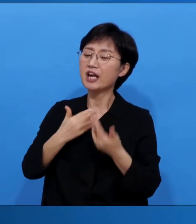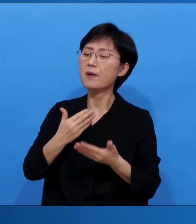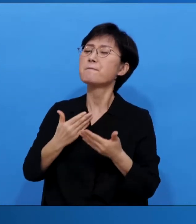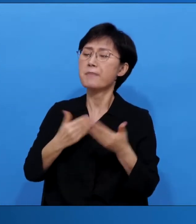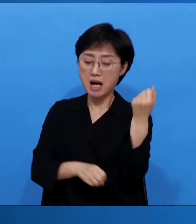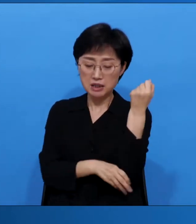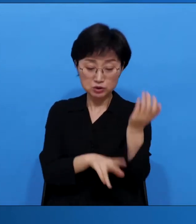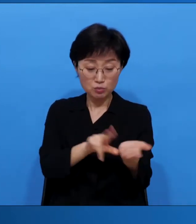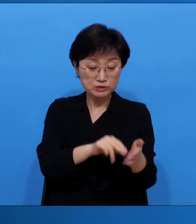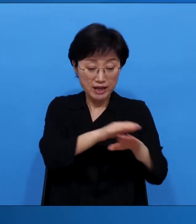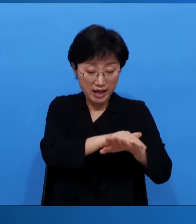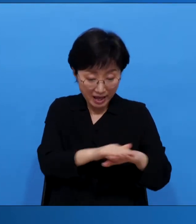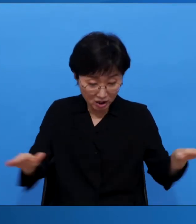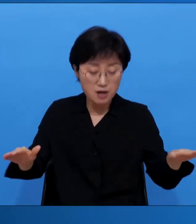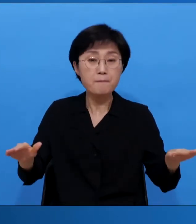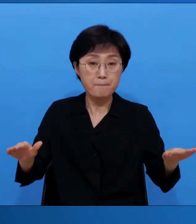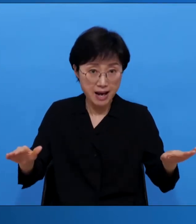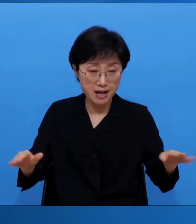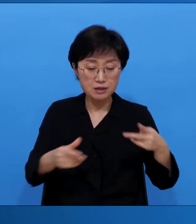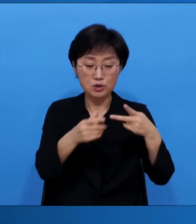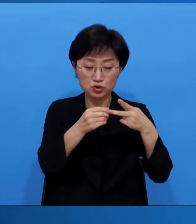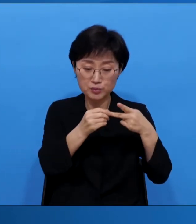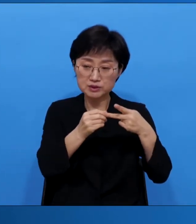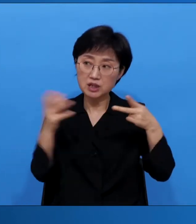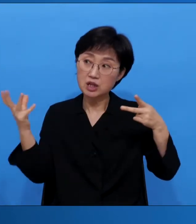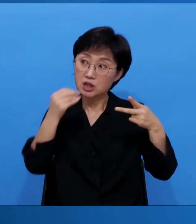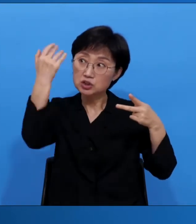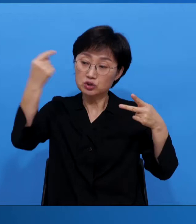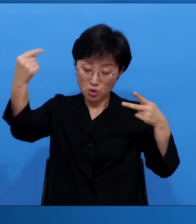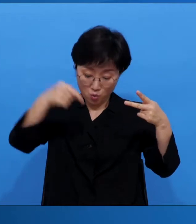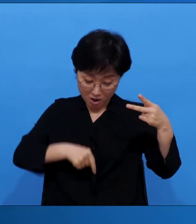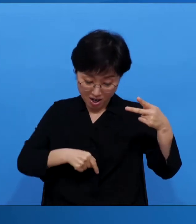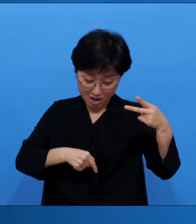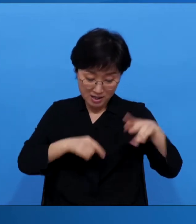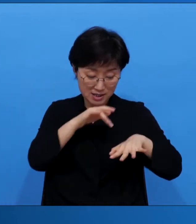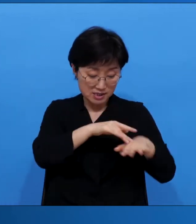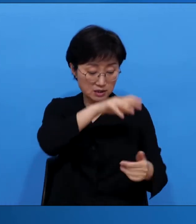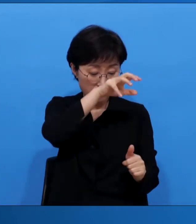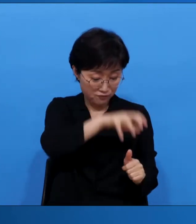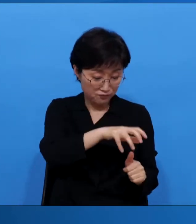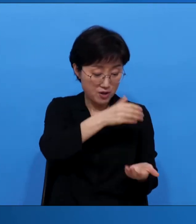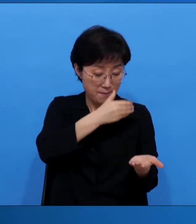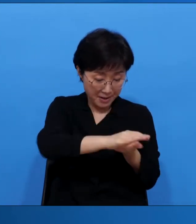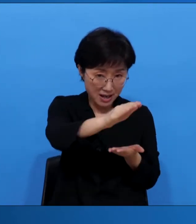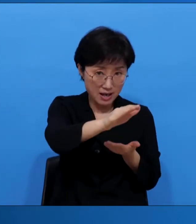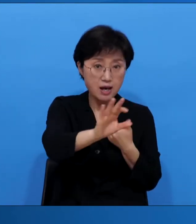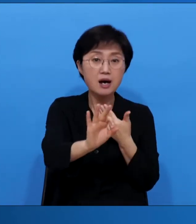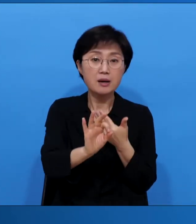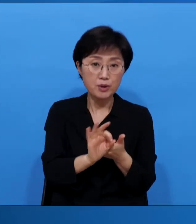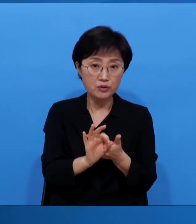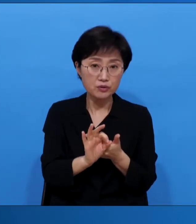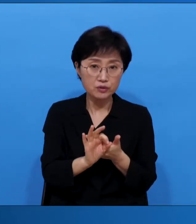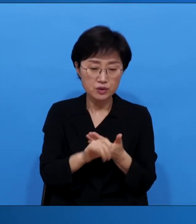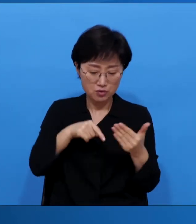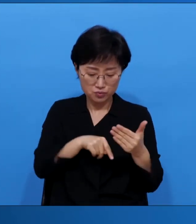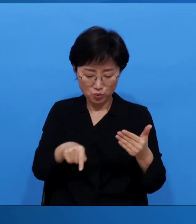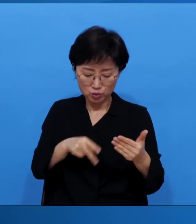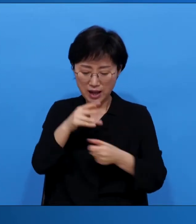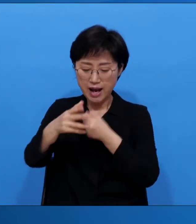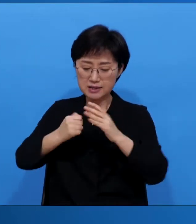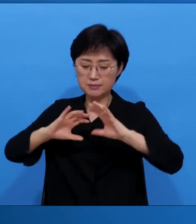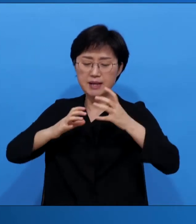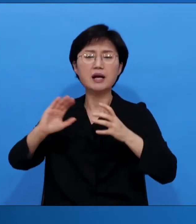여러분이 정말로 성령 임하고 흑암 결박돼 버리면 이 영적 병이 없어지는 겁니다. And we see that when